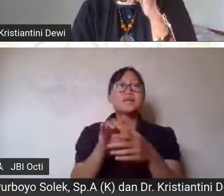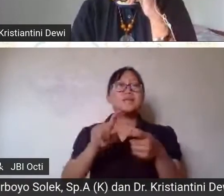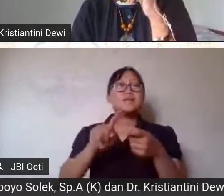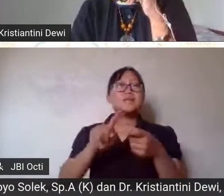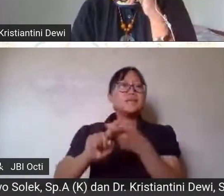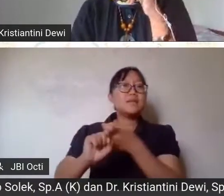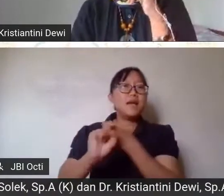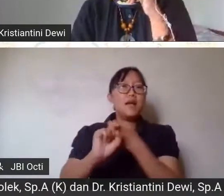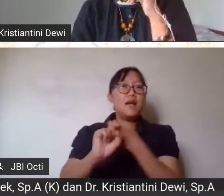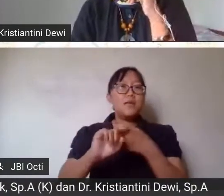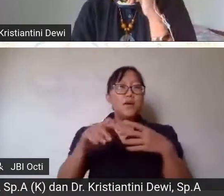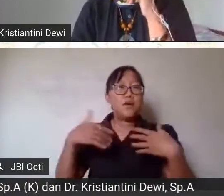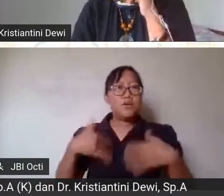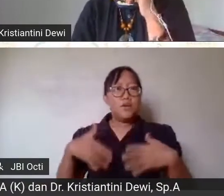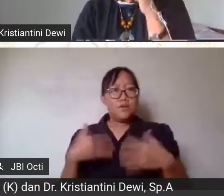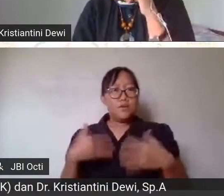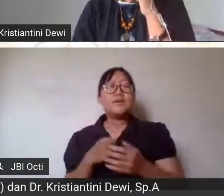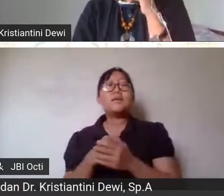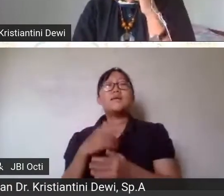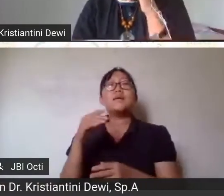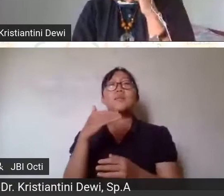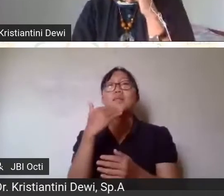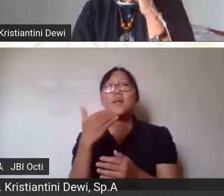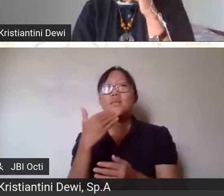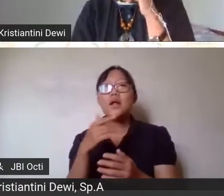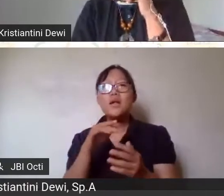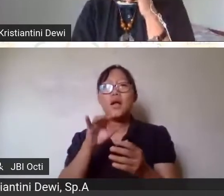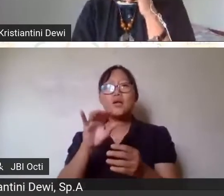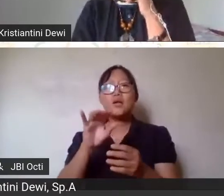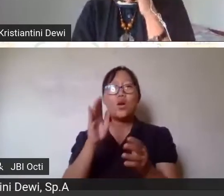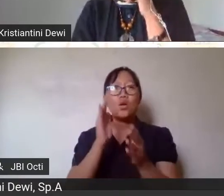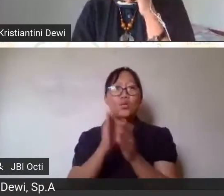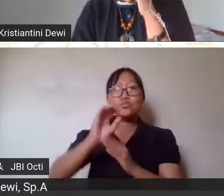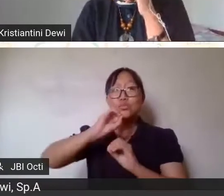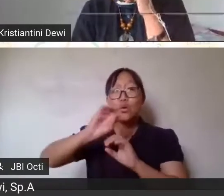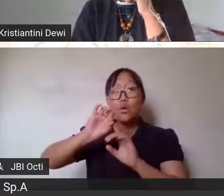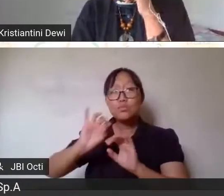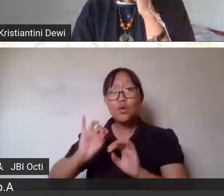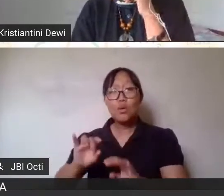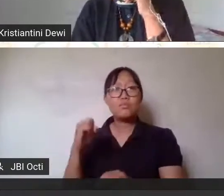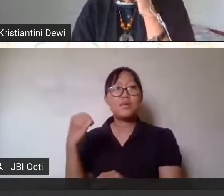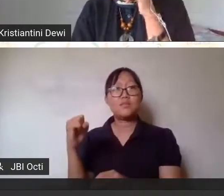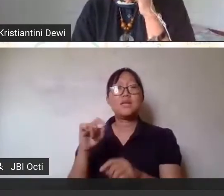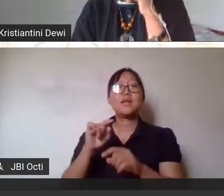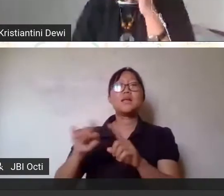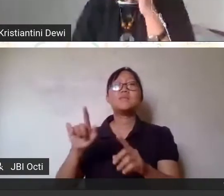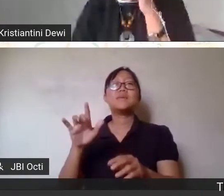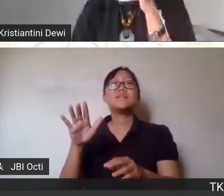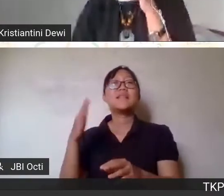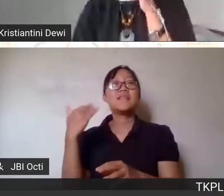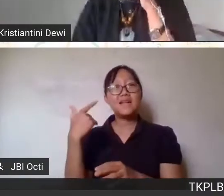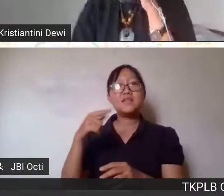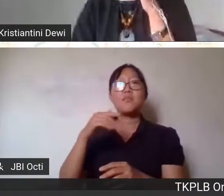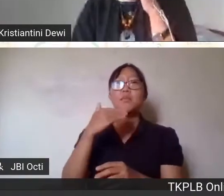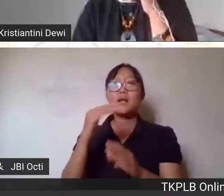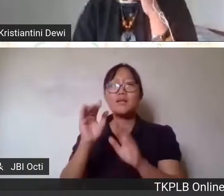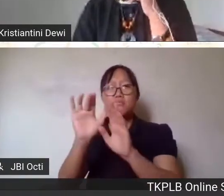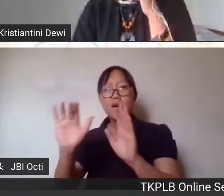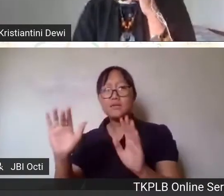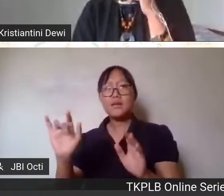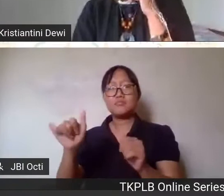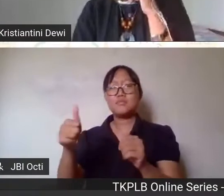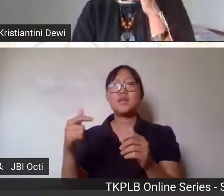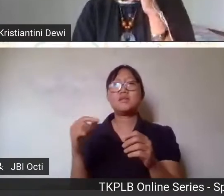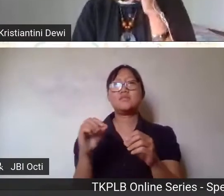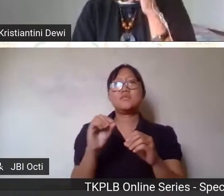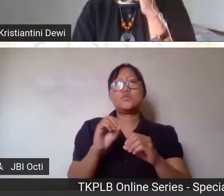dijawab, tapi sebagian besar pertanyaan sahabat luar biasa ini sudah terjawab. Tetapi apabila merasa pertanyaannya belum terjawab, nanti silahkan